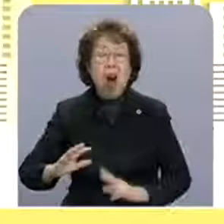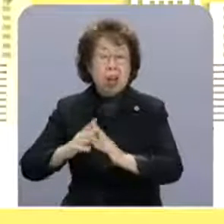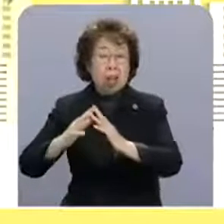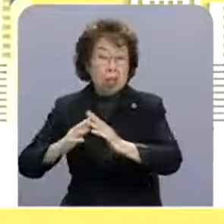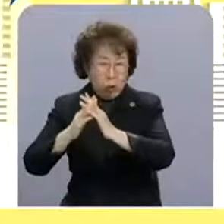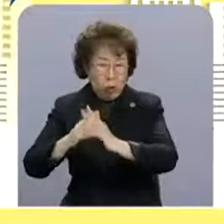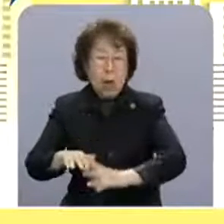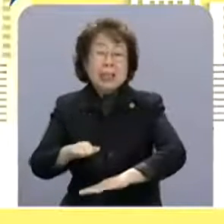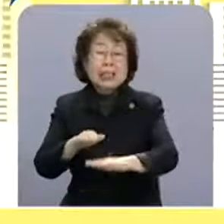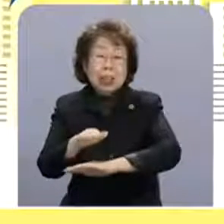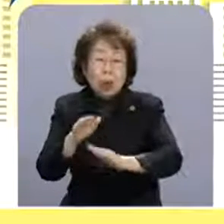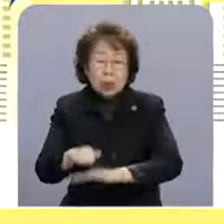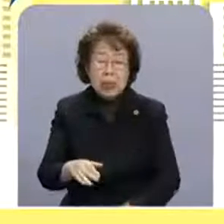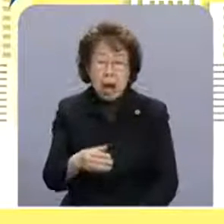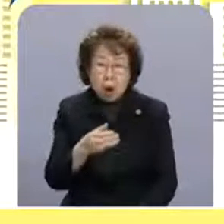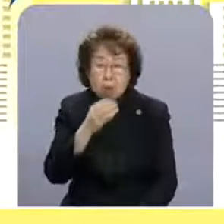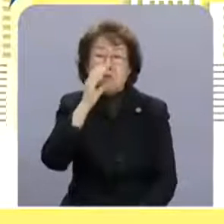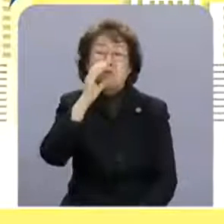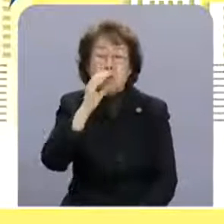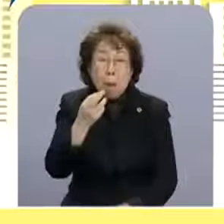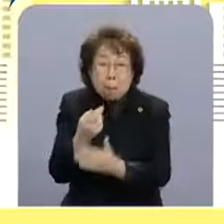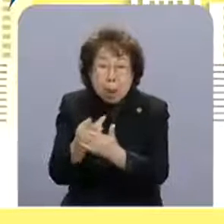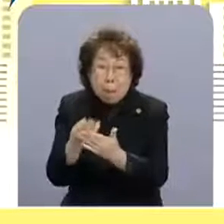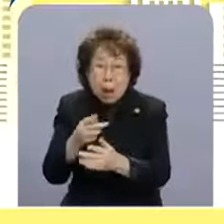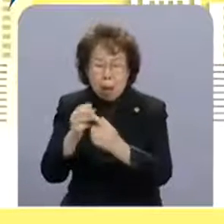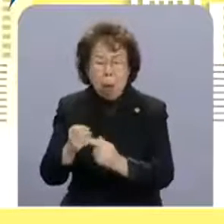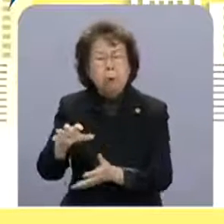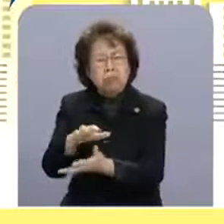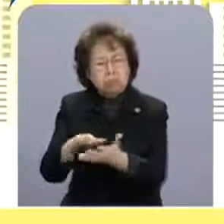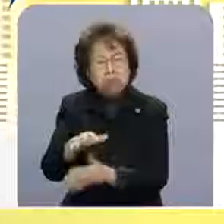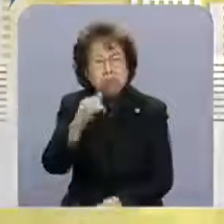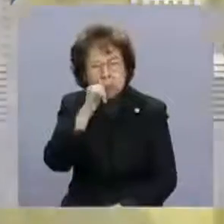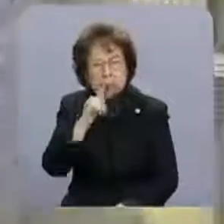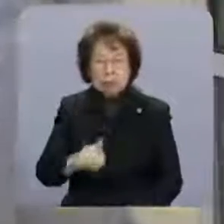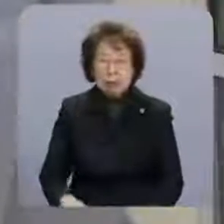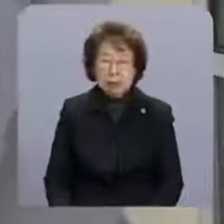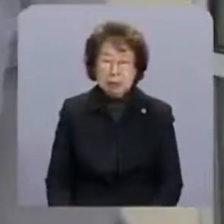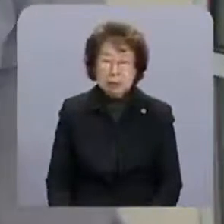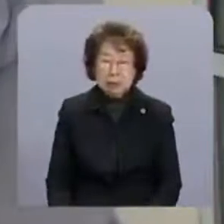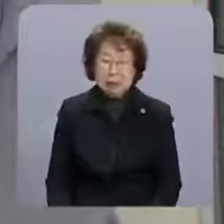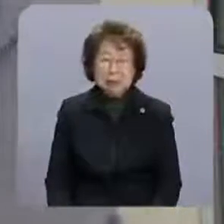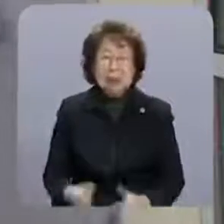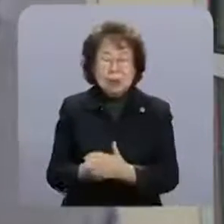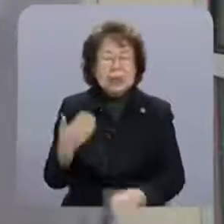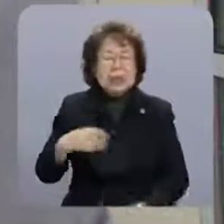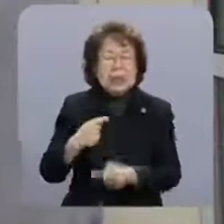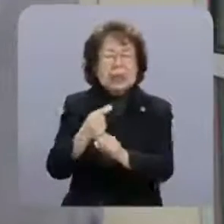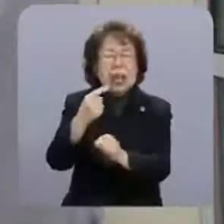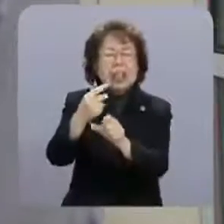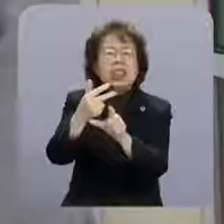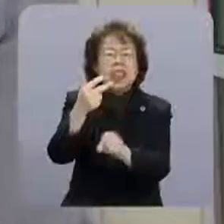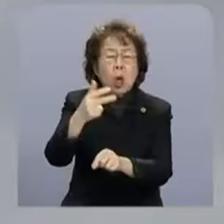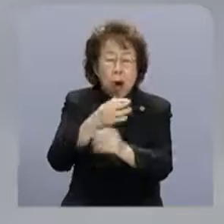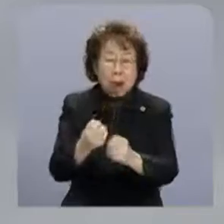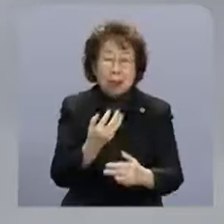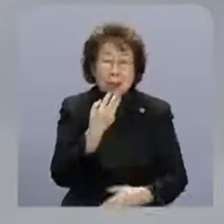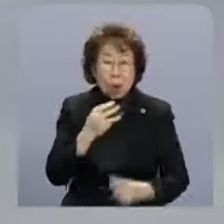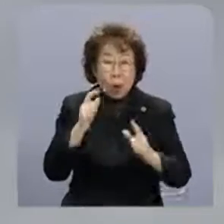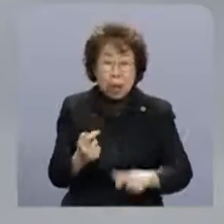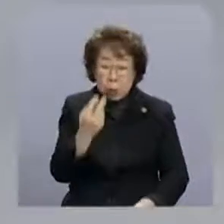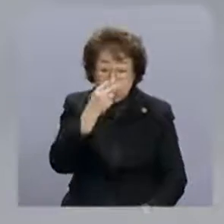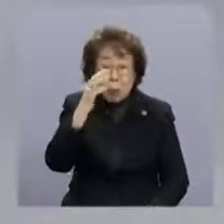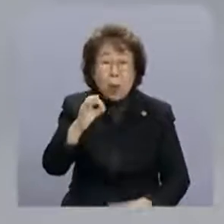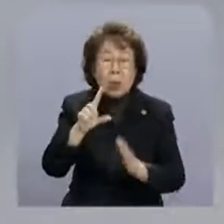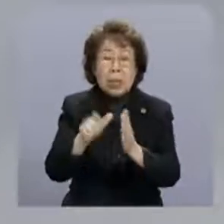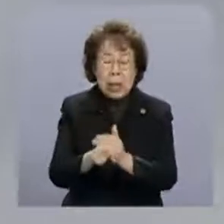자동차 음료수 병 등의 성분이 골고루 나왔습니다 이에 앞서 지난해 7월 서울에서 이루어진 조사에서도